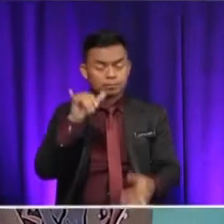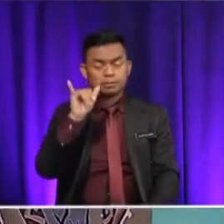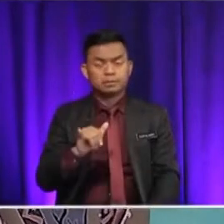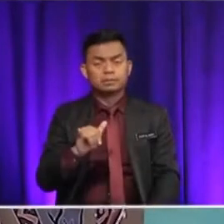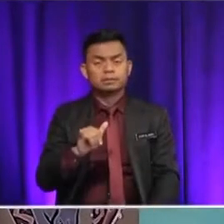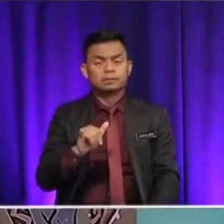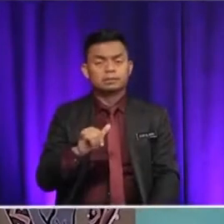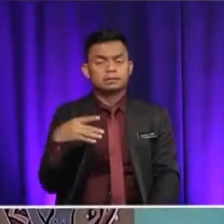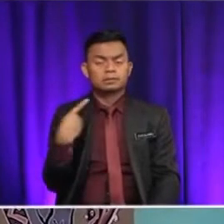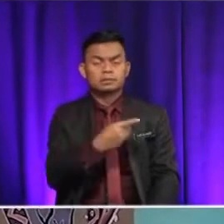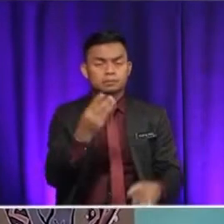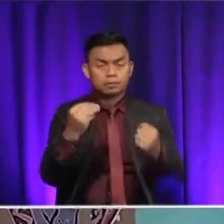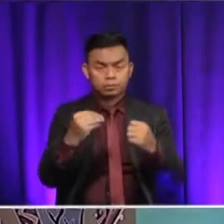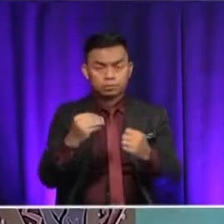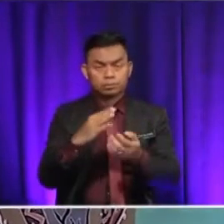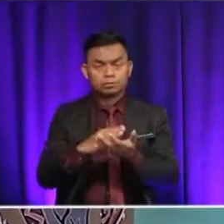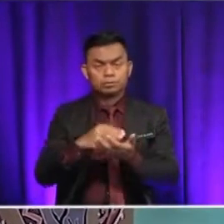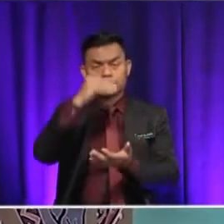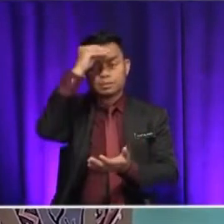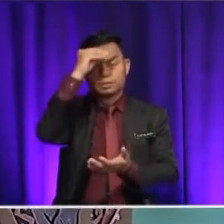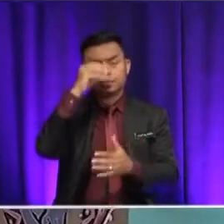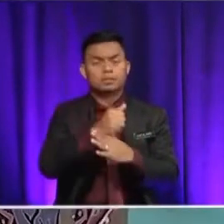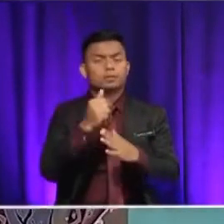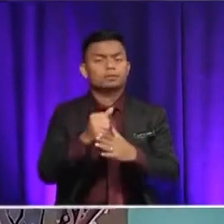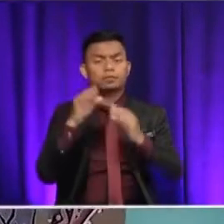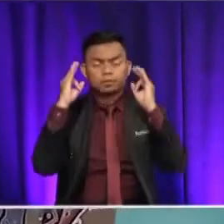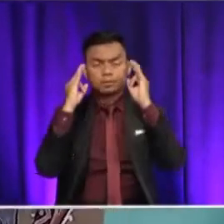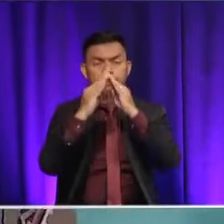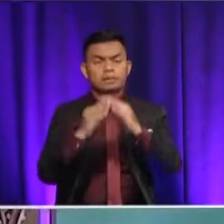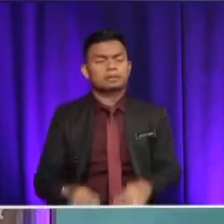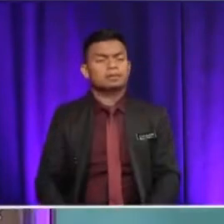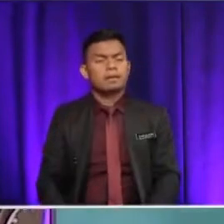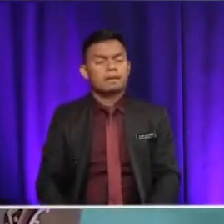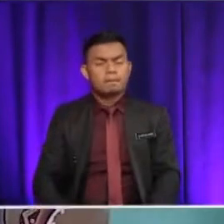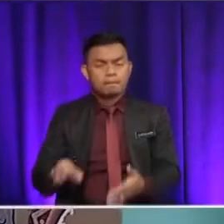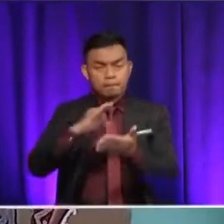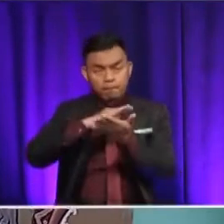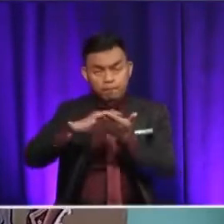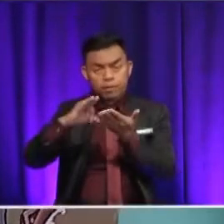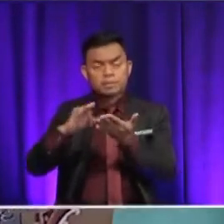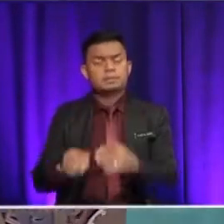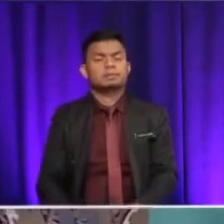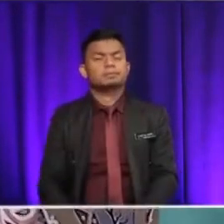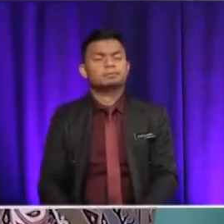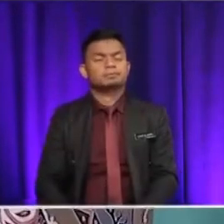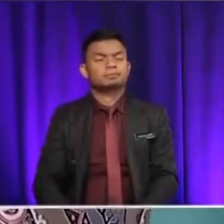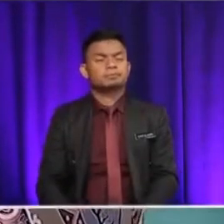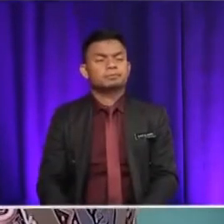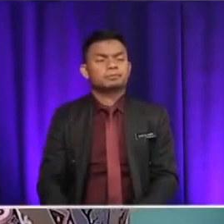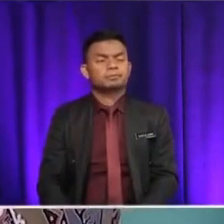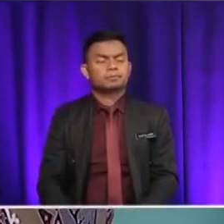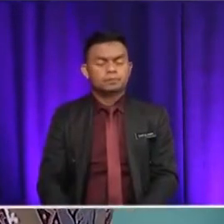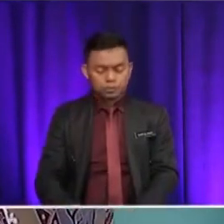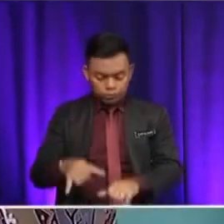Dia membekalkan air daripada syarikat bekalan air. Okey, sampai ke meter air, menyukat bacaan air